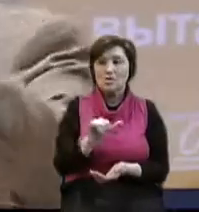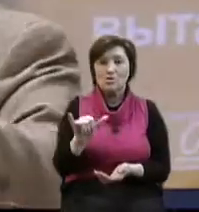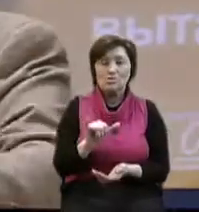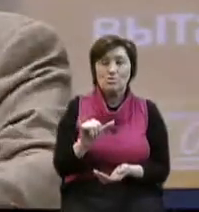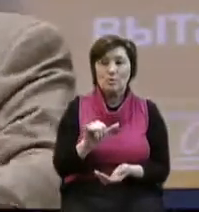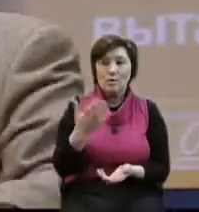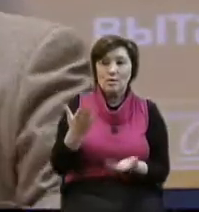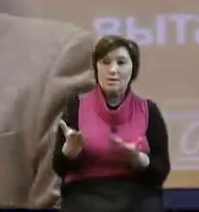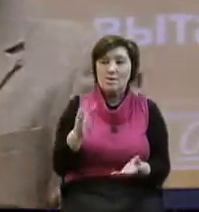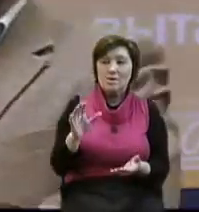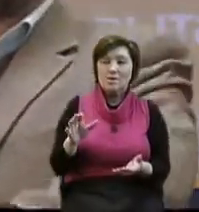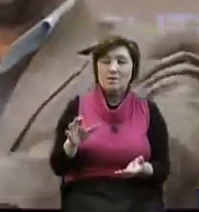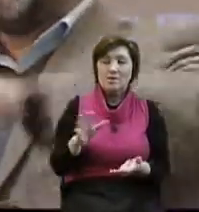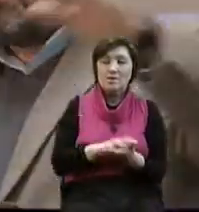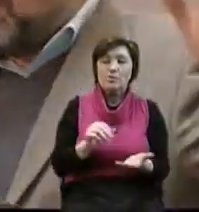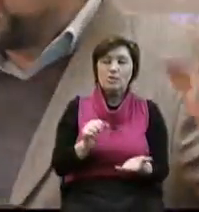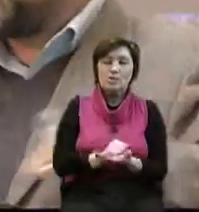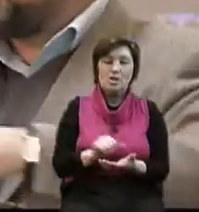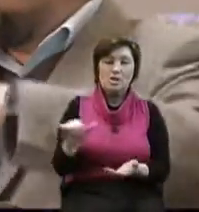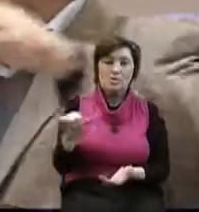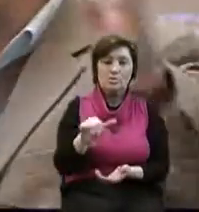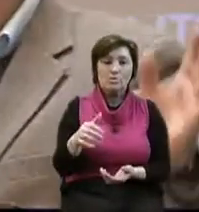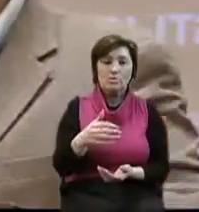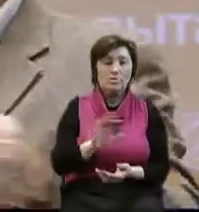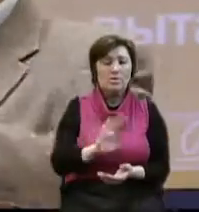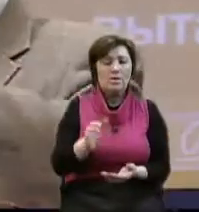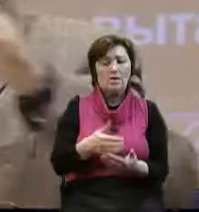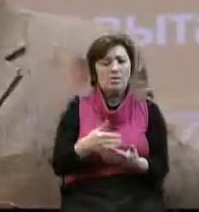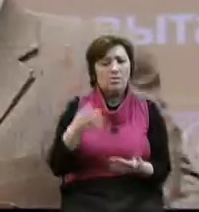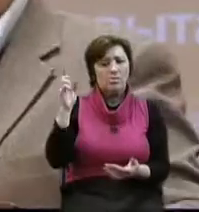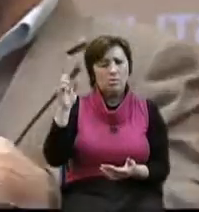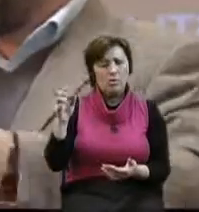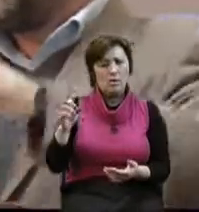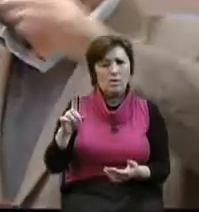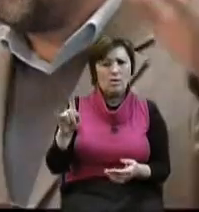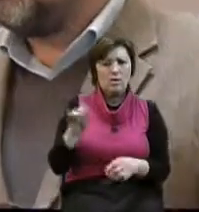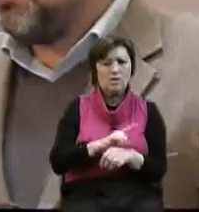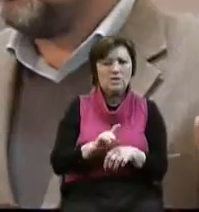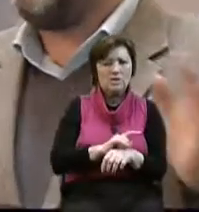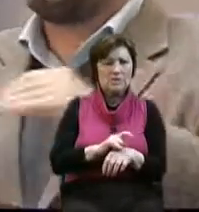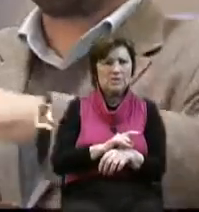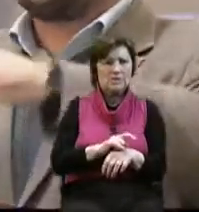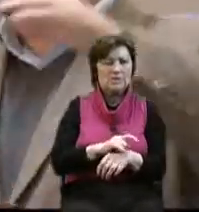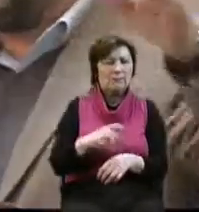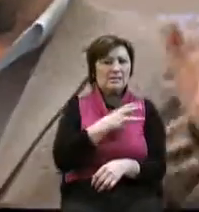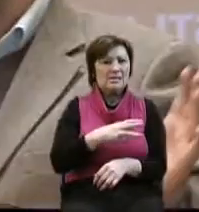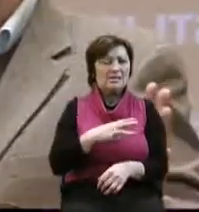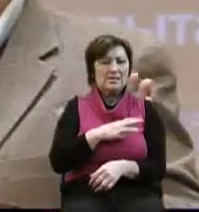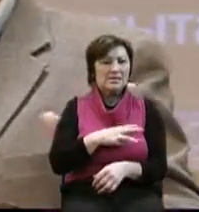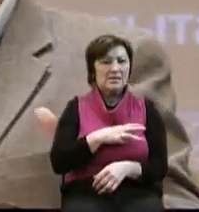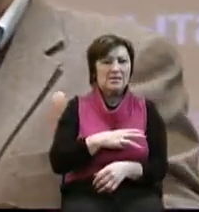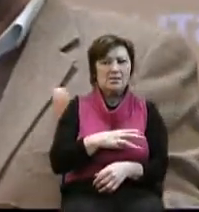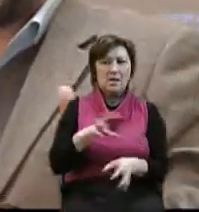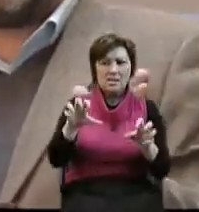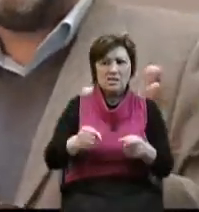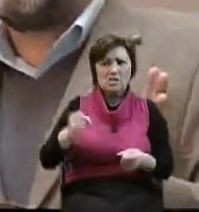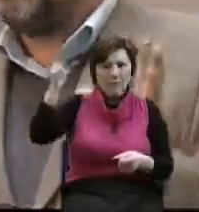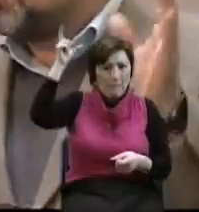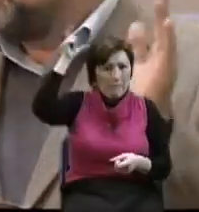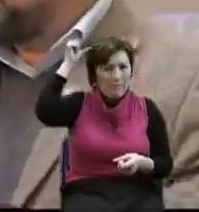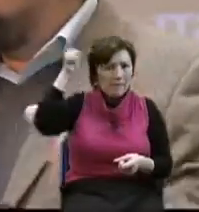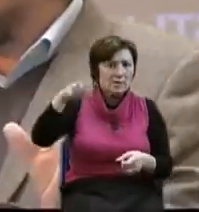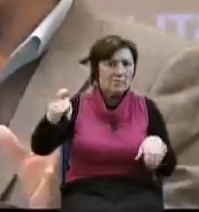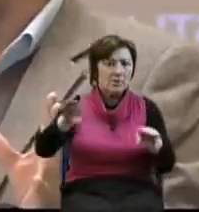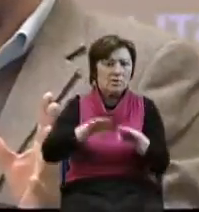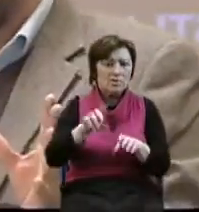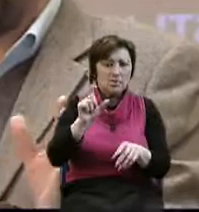закон субботы, значит он не от Бога, он лже-мессия, лже-Христос, он самозванец, он одержимый бесами. И такого человека